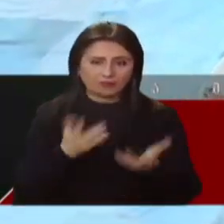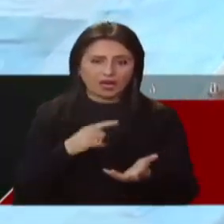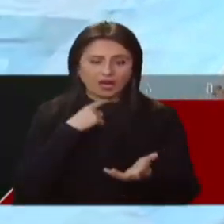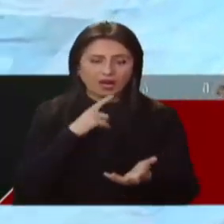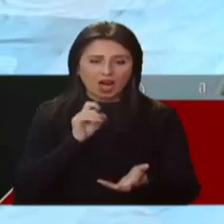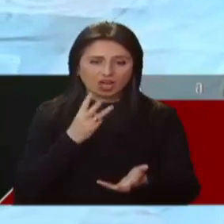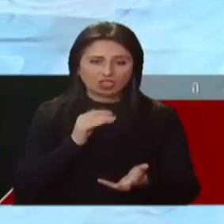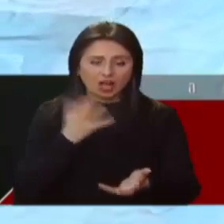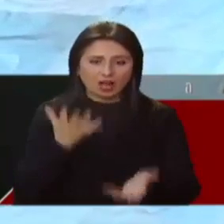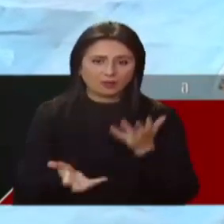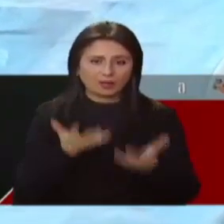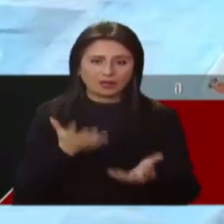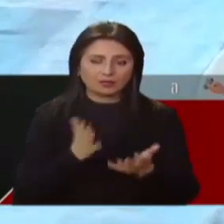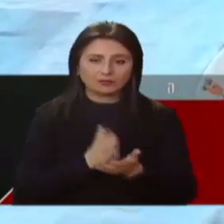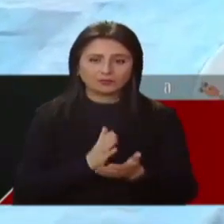ხაშლამა ეს არის